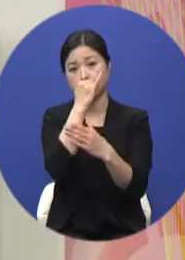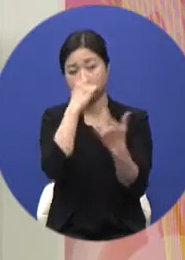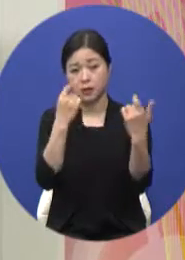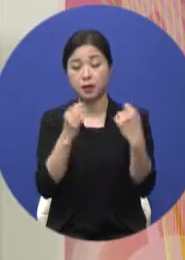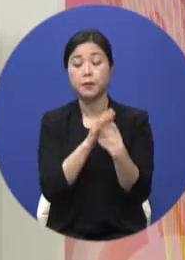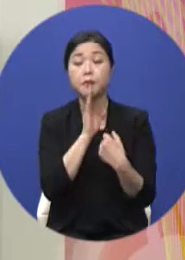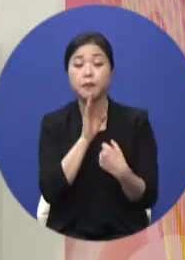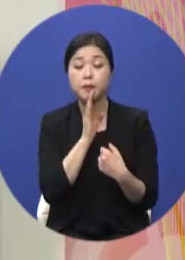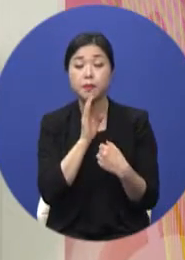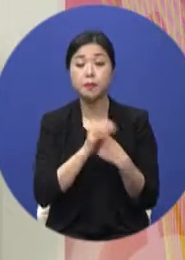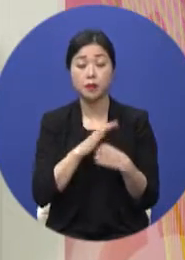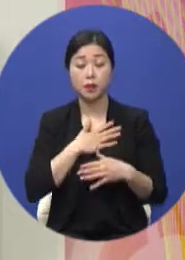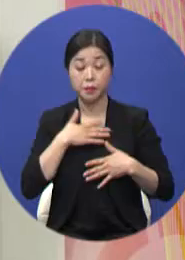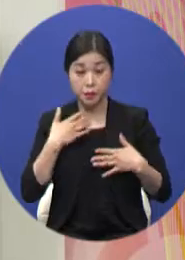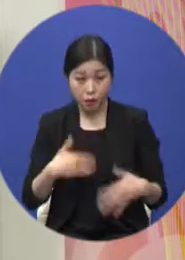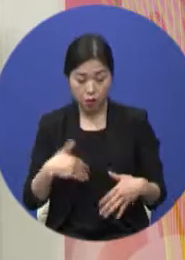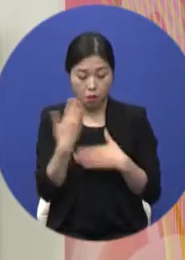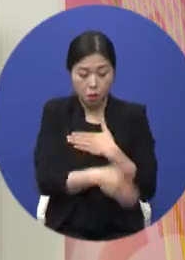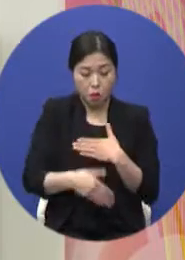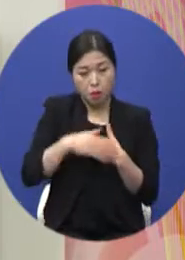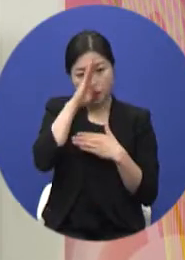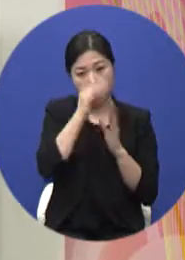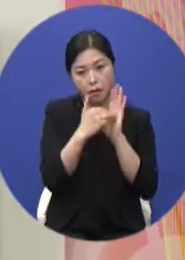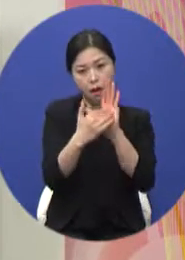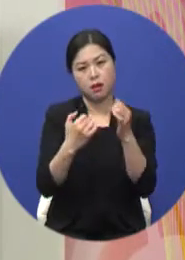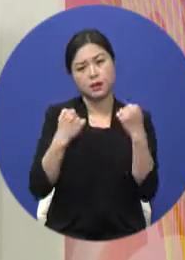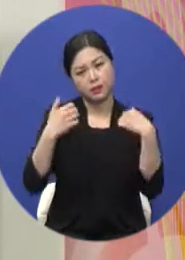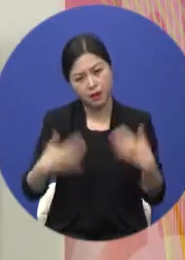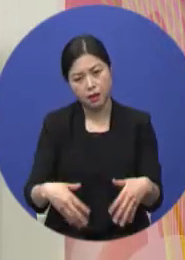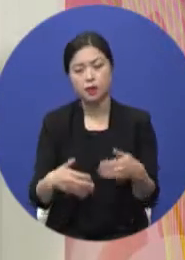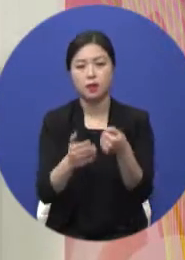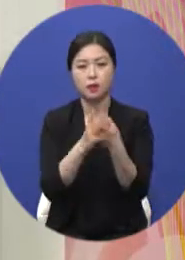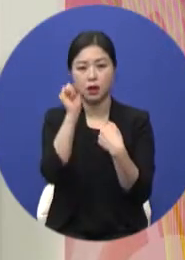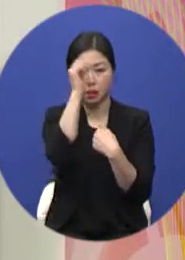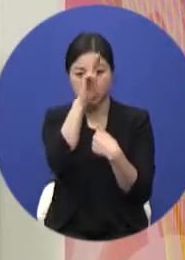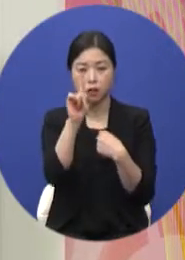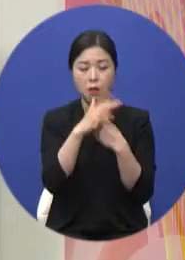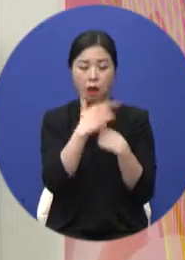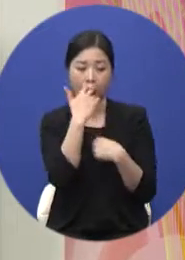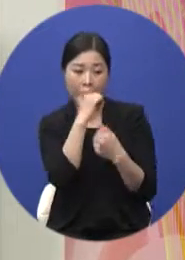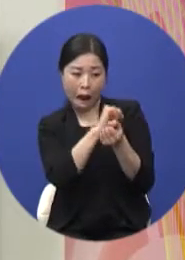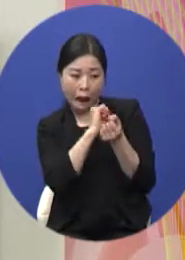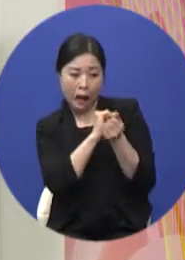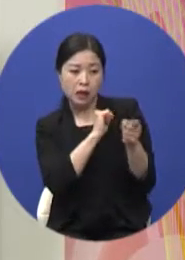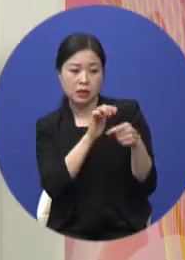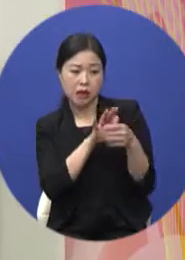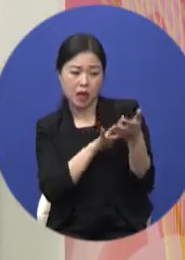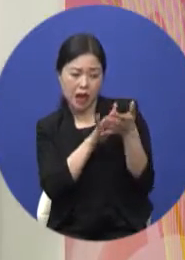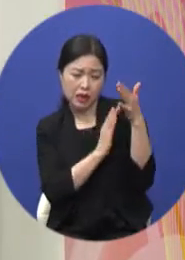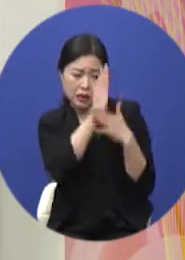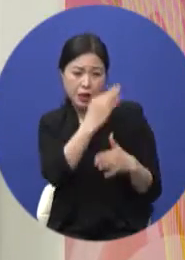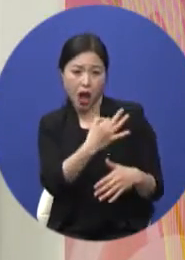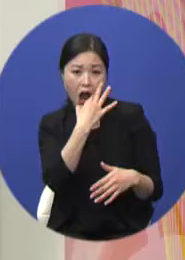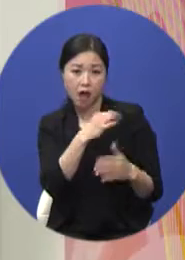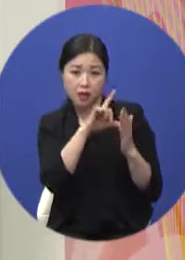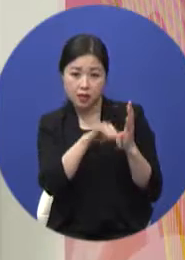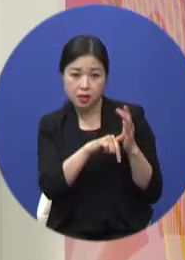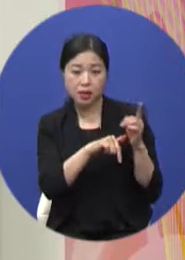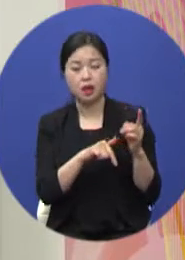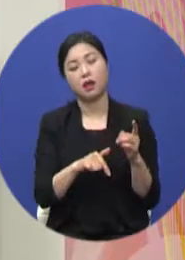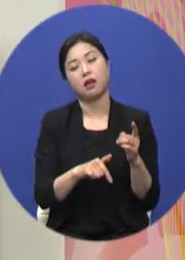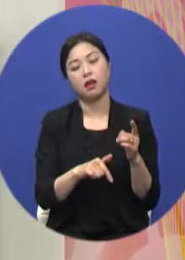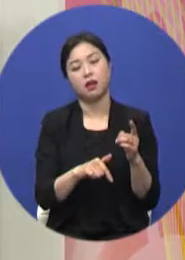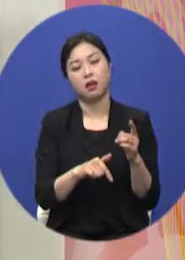그 경우가 피곤하면 우리 몸에 면역력이 떨어지면 또 갑자기 어떤 감기가 심하게 걸렸고 약물을 너무 과하게 먹었을 경우